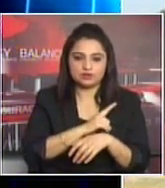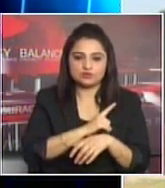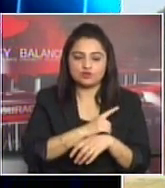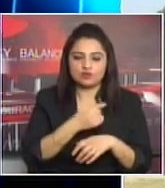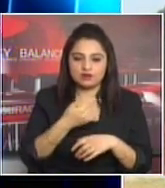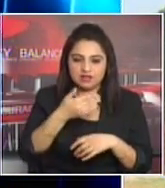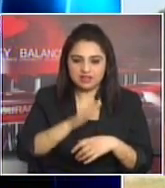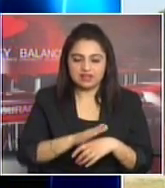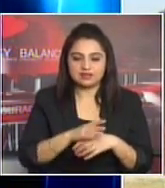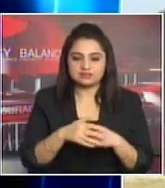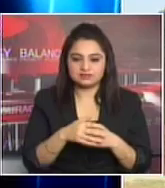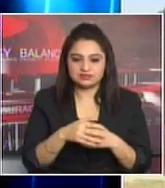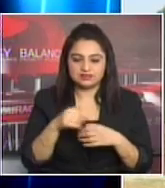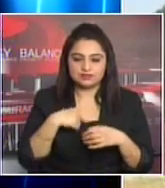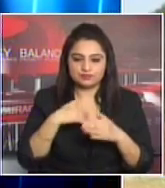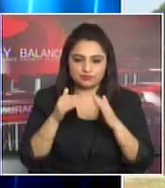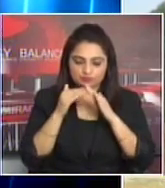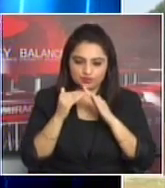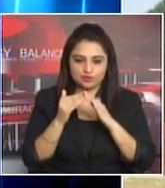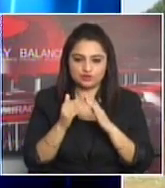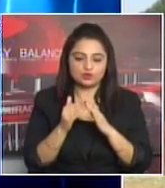डर लागेको लागि हे भगवान्, मेरो घर कहिले